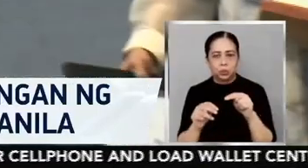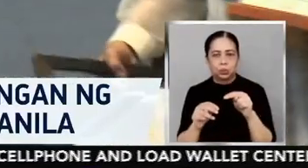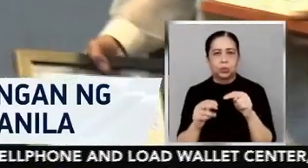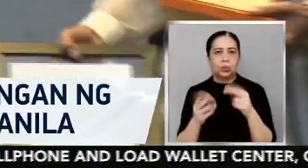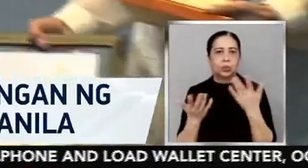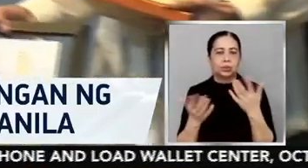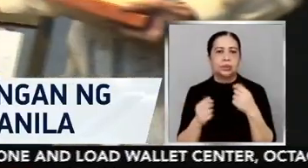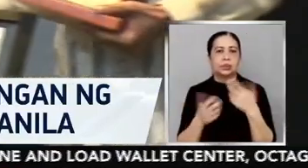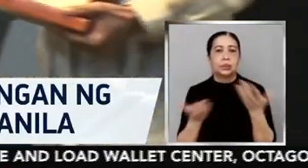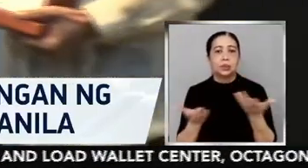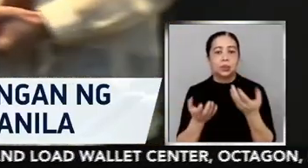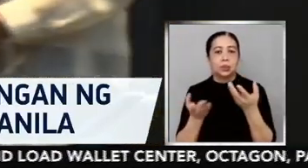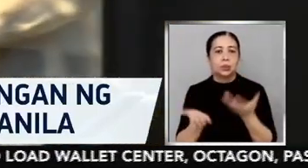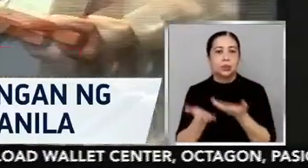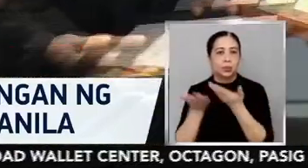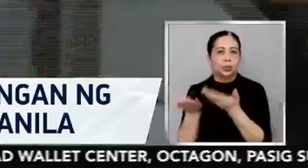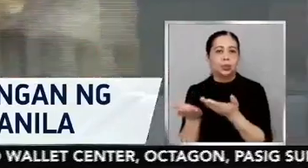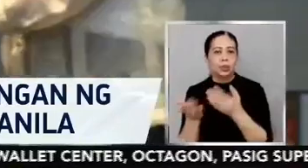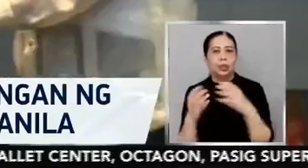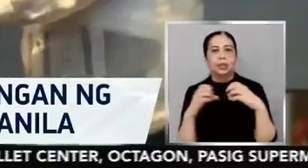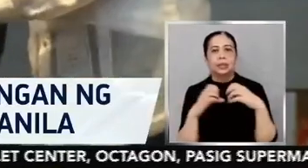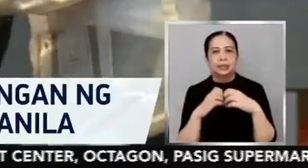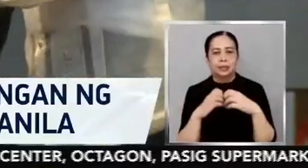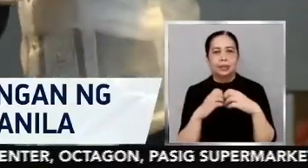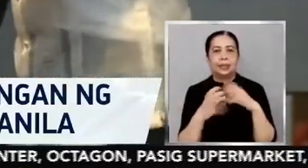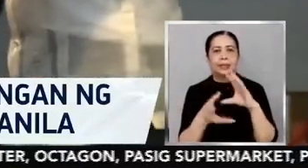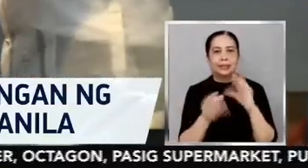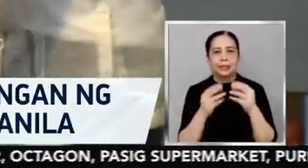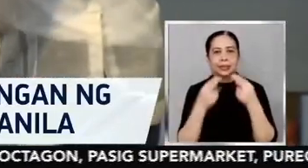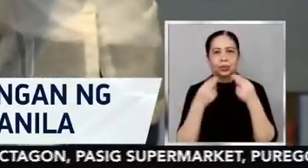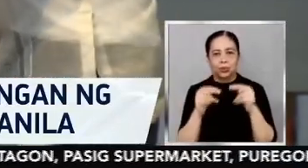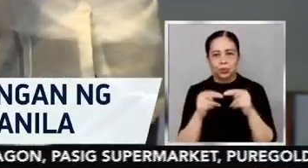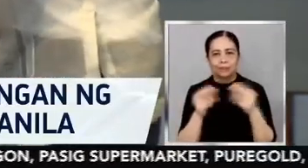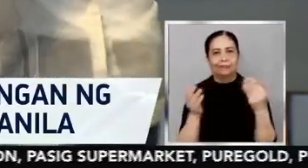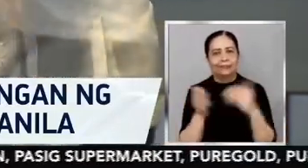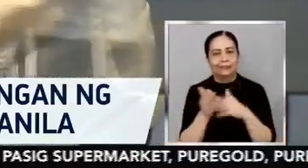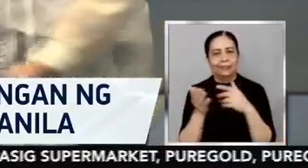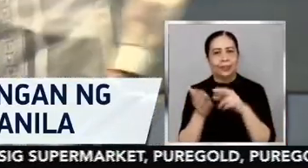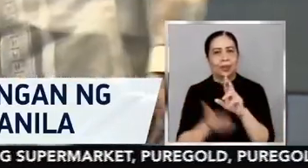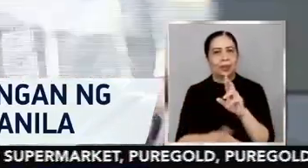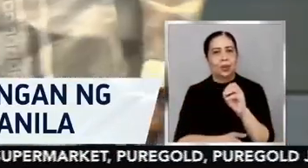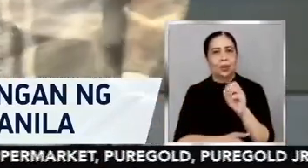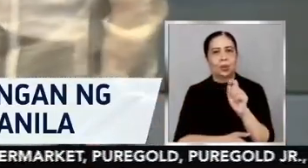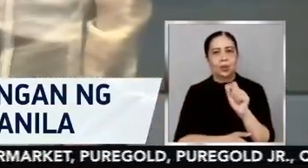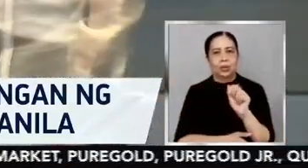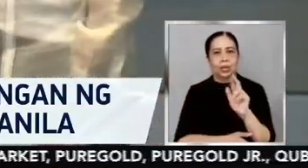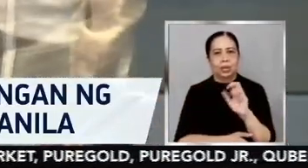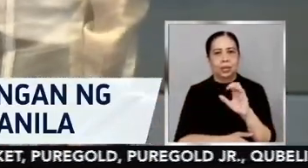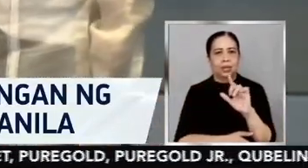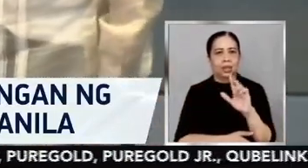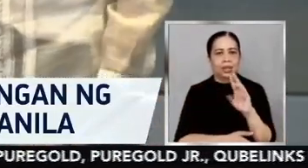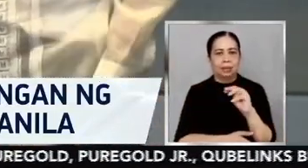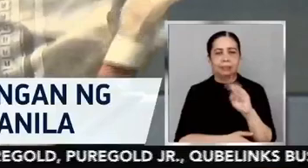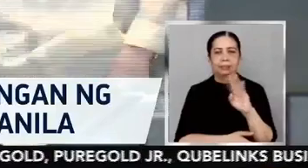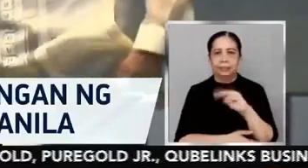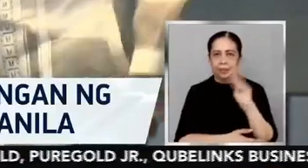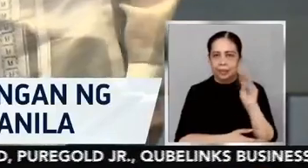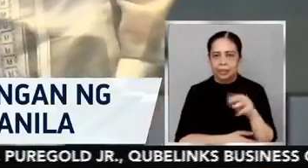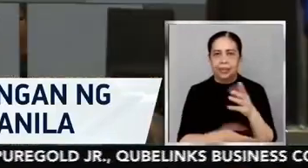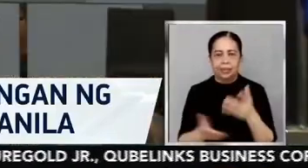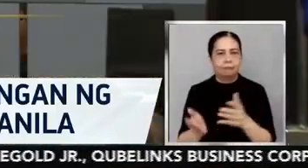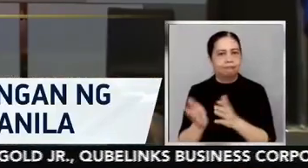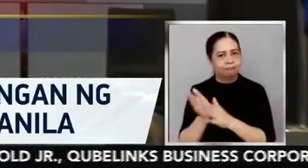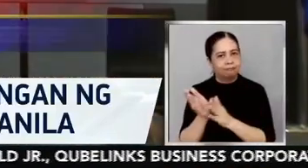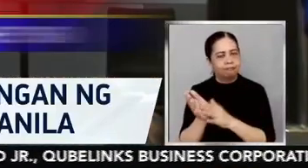GMA Integrated News. Muling kinilala ng Rotary Club of Manila ang husay sa pagbabalita ng GMA Integrated